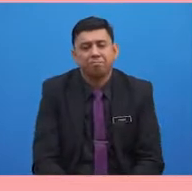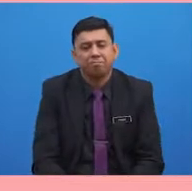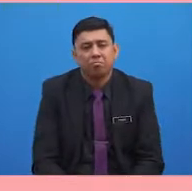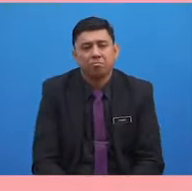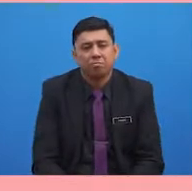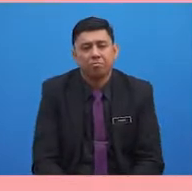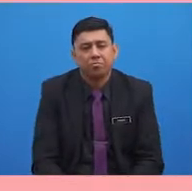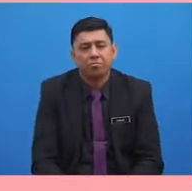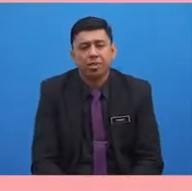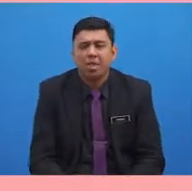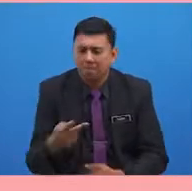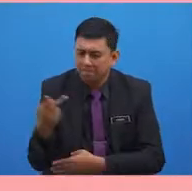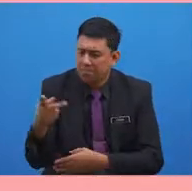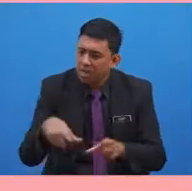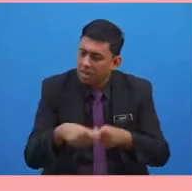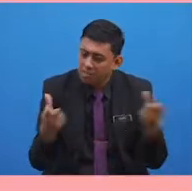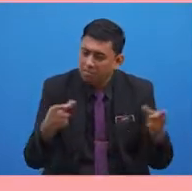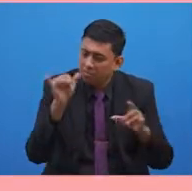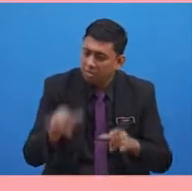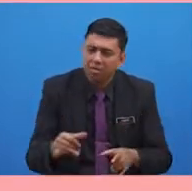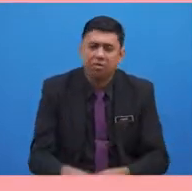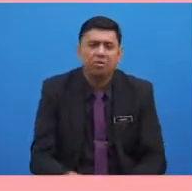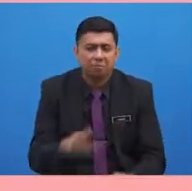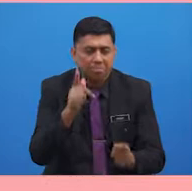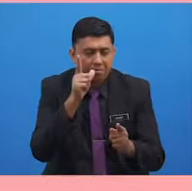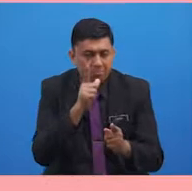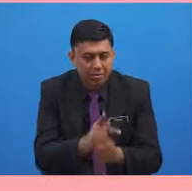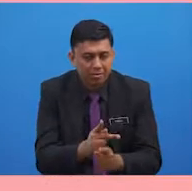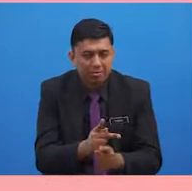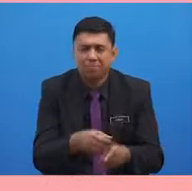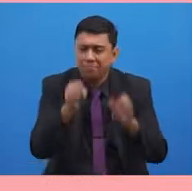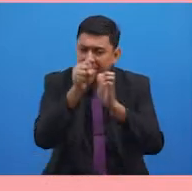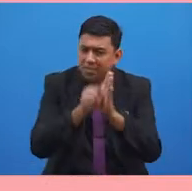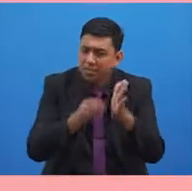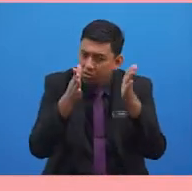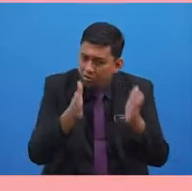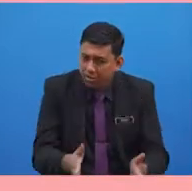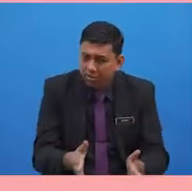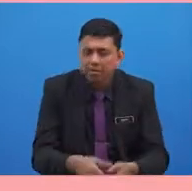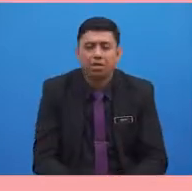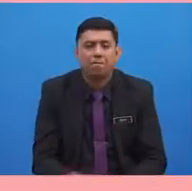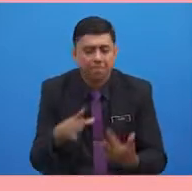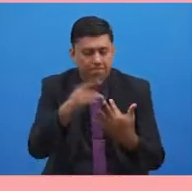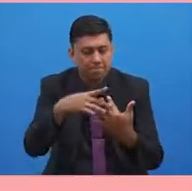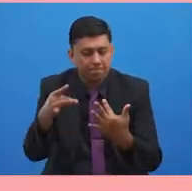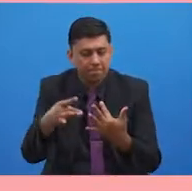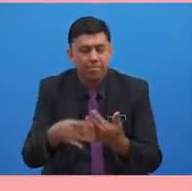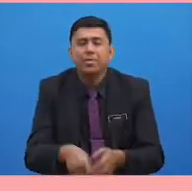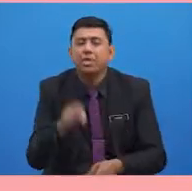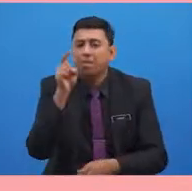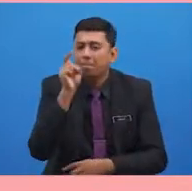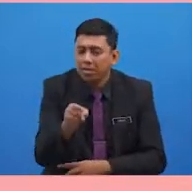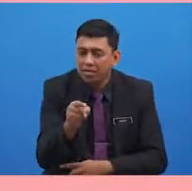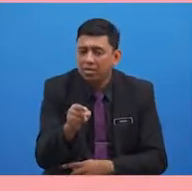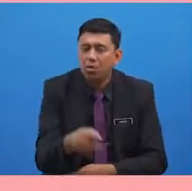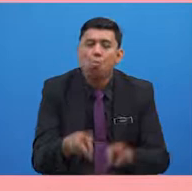itu, perkara-perkara lain yang melayakkan seseorang itu menjadi pemilih ialah beliau